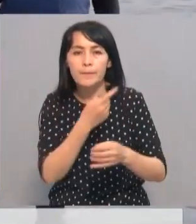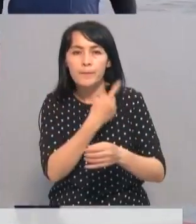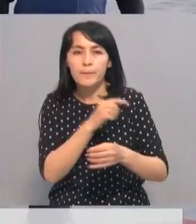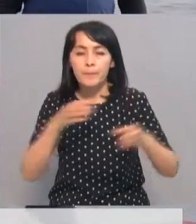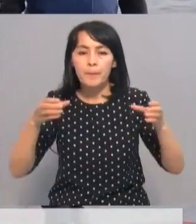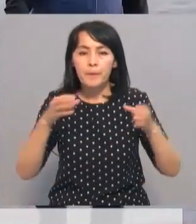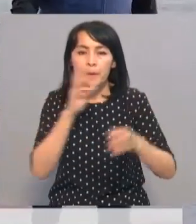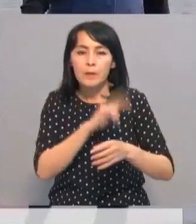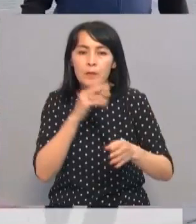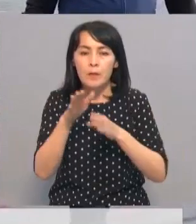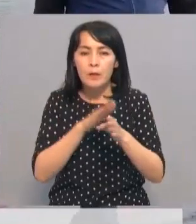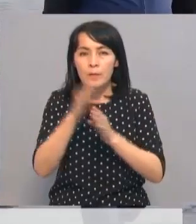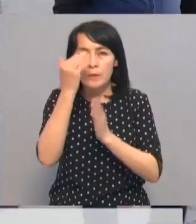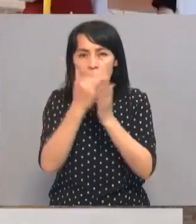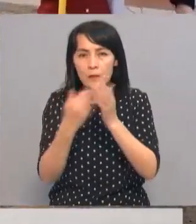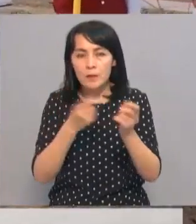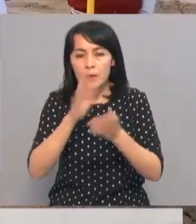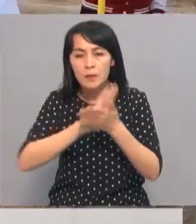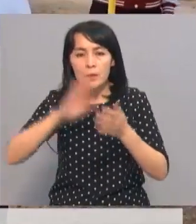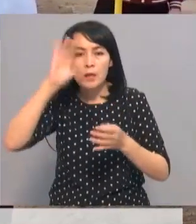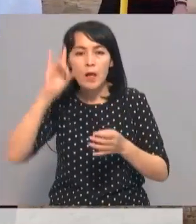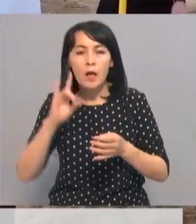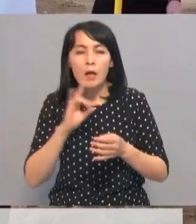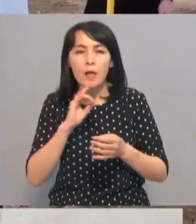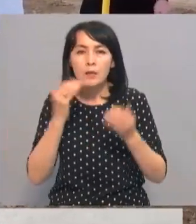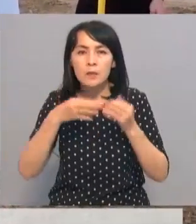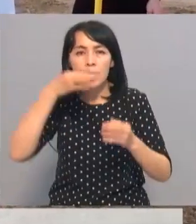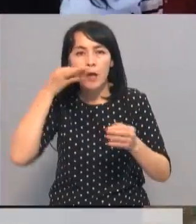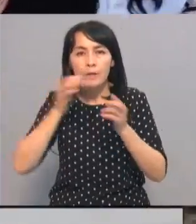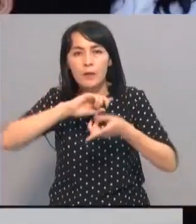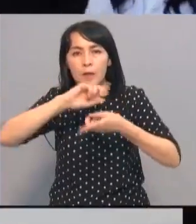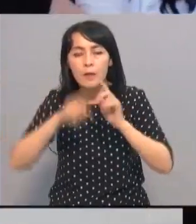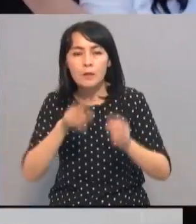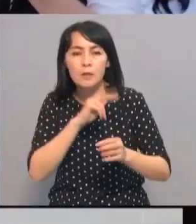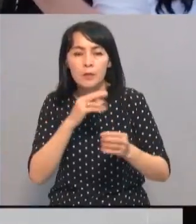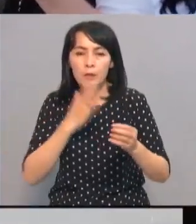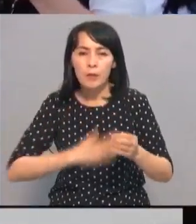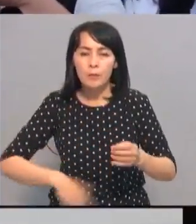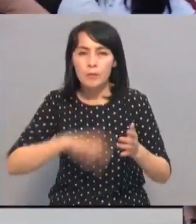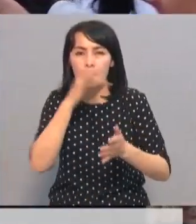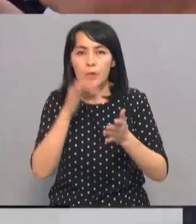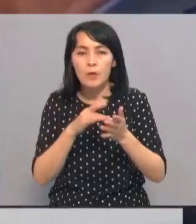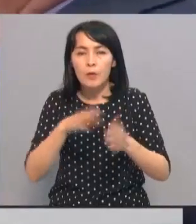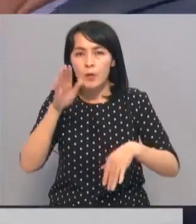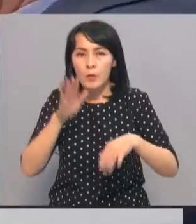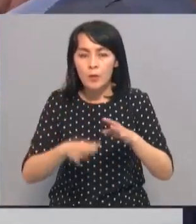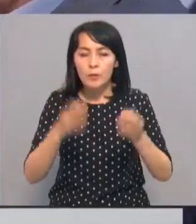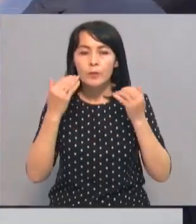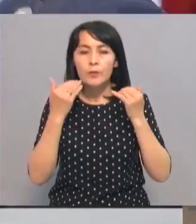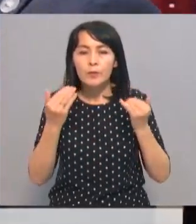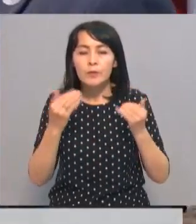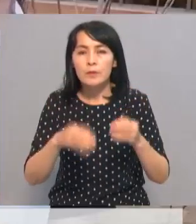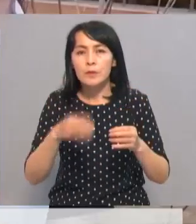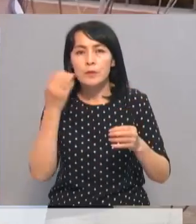санитарную работу, проводимую в рамках акции «Таза Казахстан». Обменялись мнениями о работах по благоустройству города, улучшению инфраструктуры